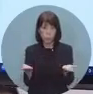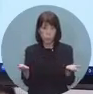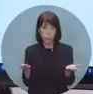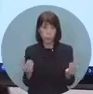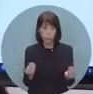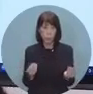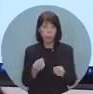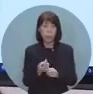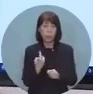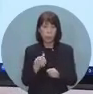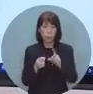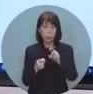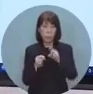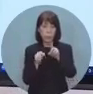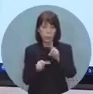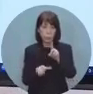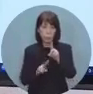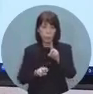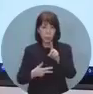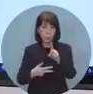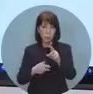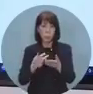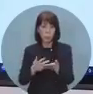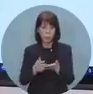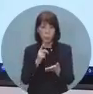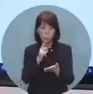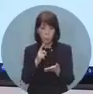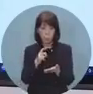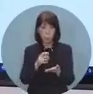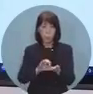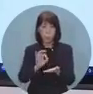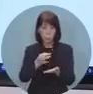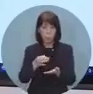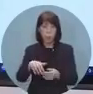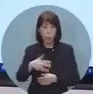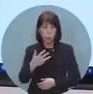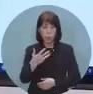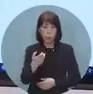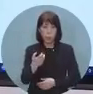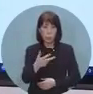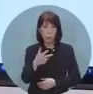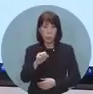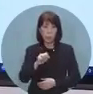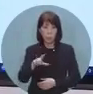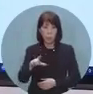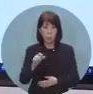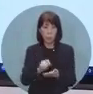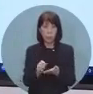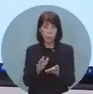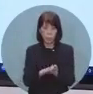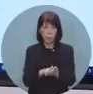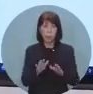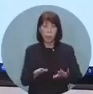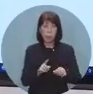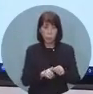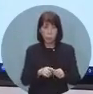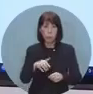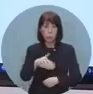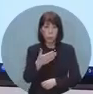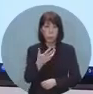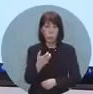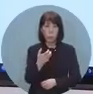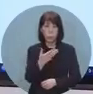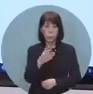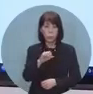昨年の11月27日の資料ではえコストはですね8775円って書いてありますで今年の説明会では989